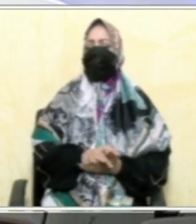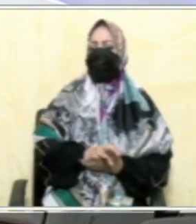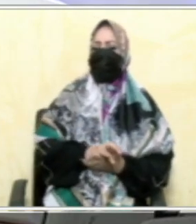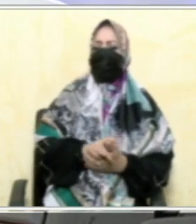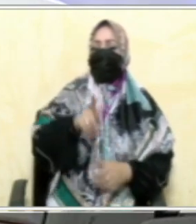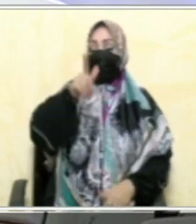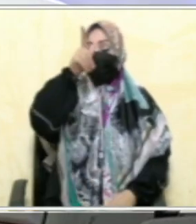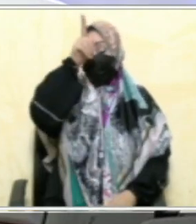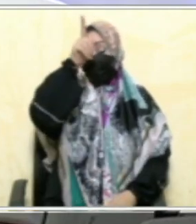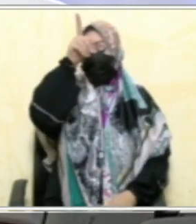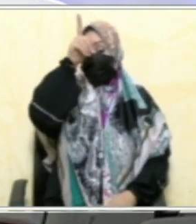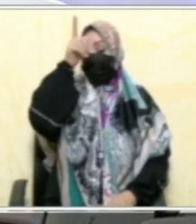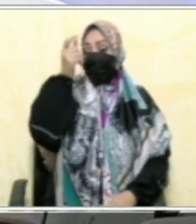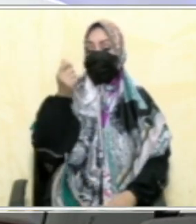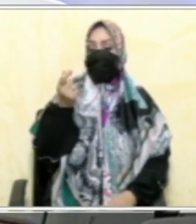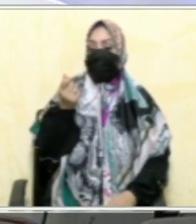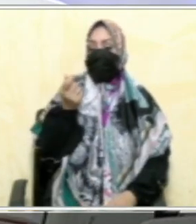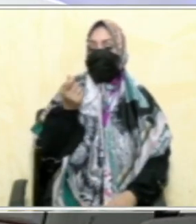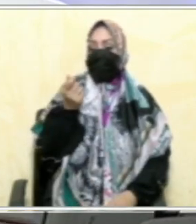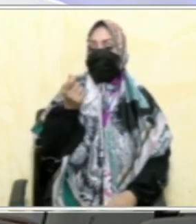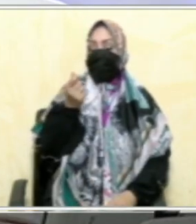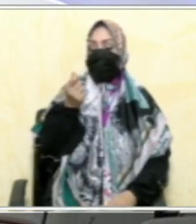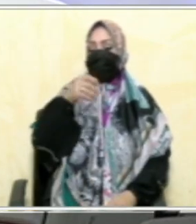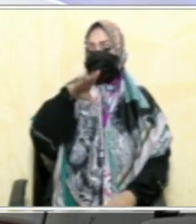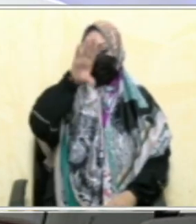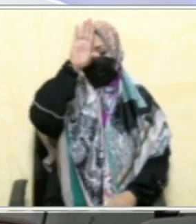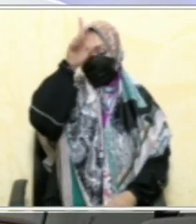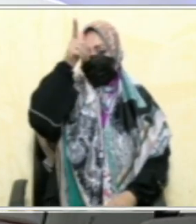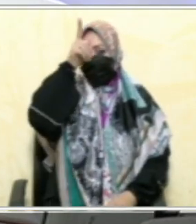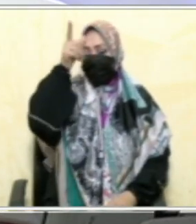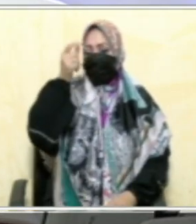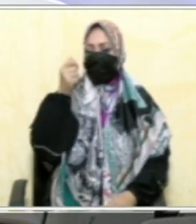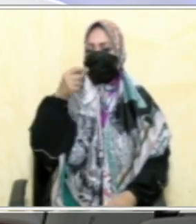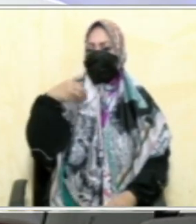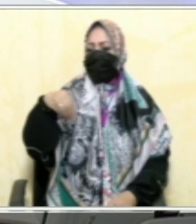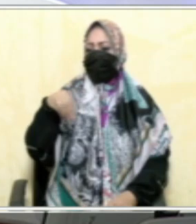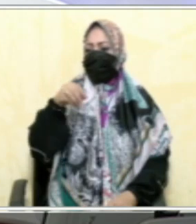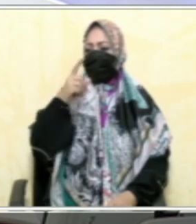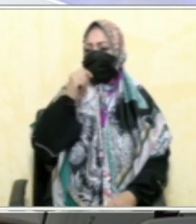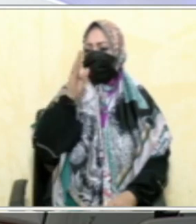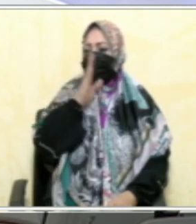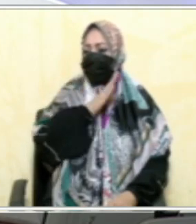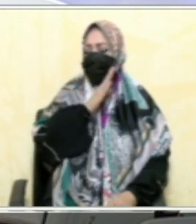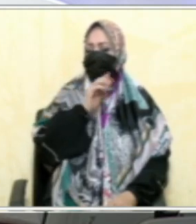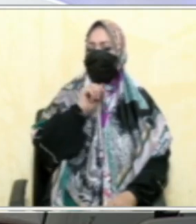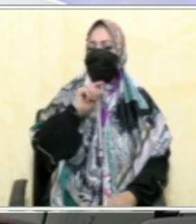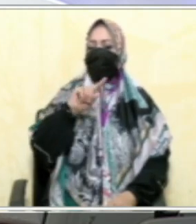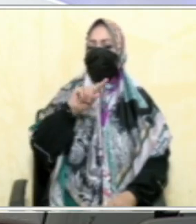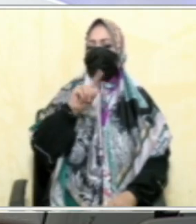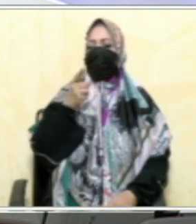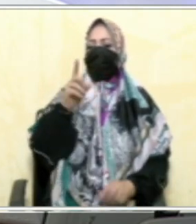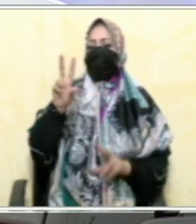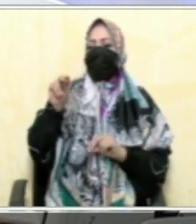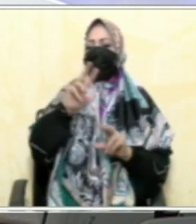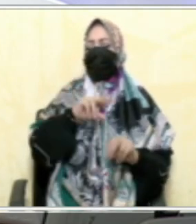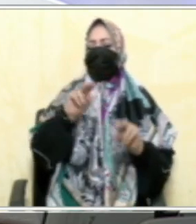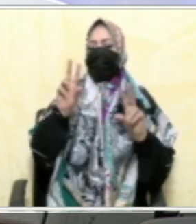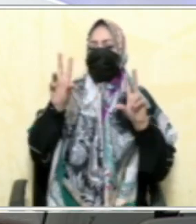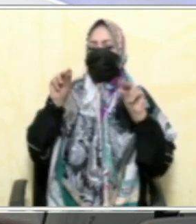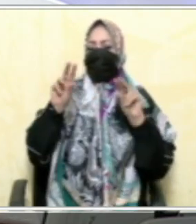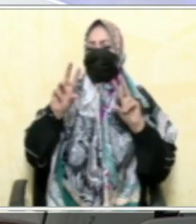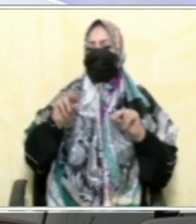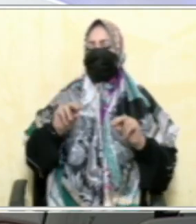تقارن حتى بلبنان رغم شدة فقرها، ولا تقارن حتى بالجارة